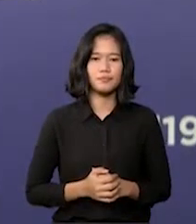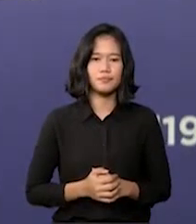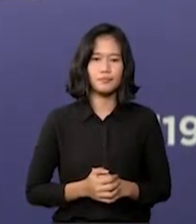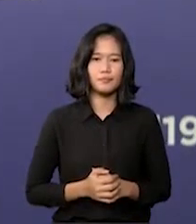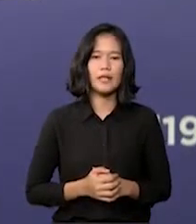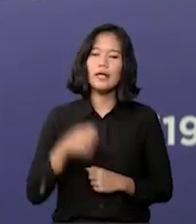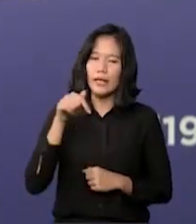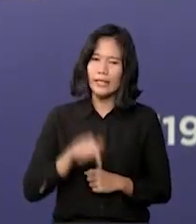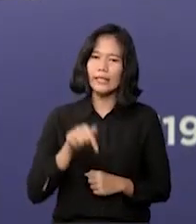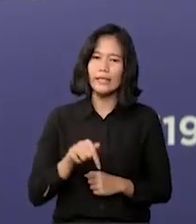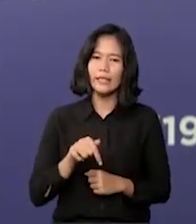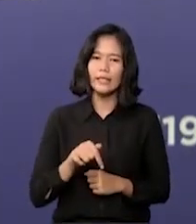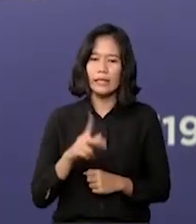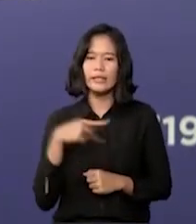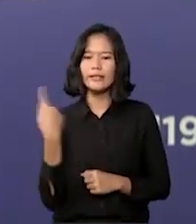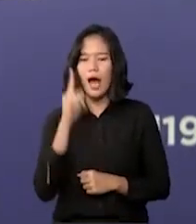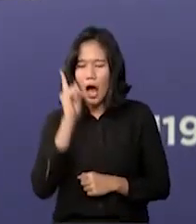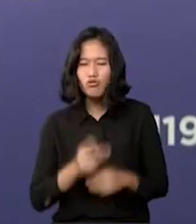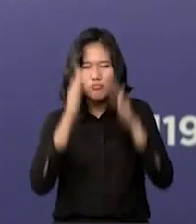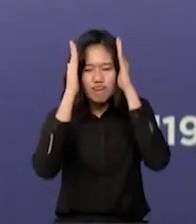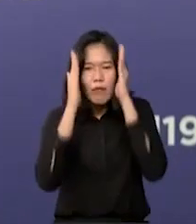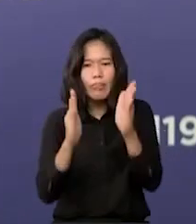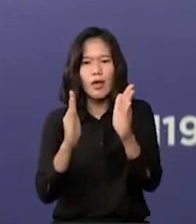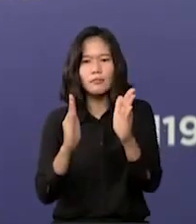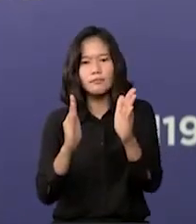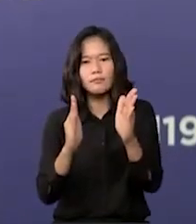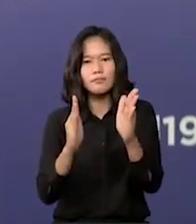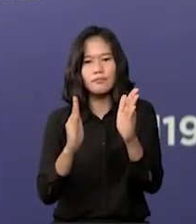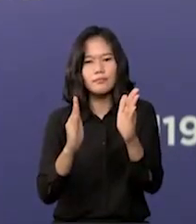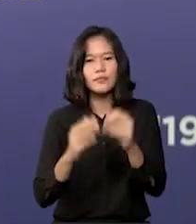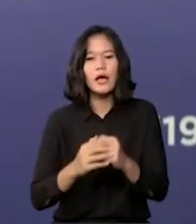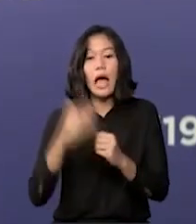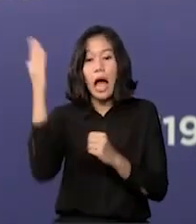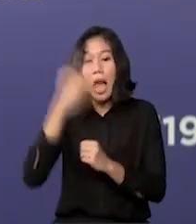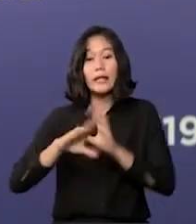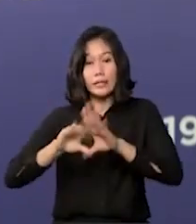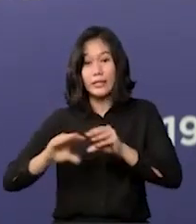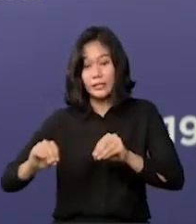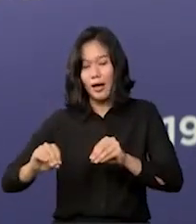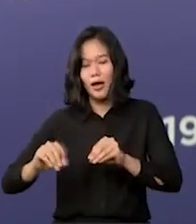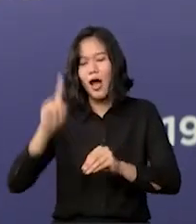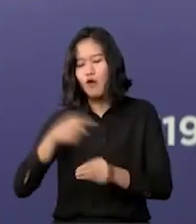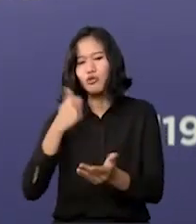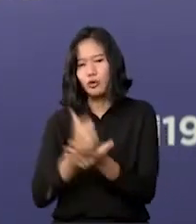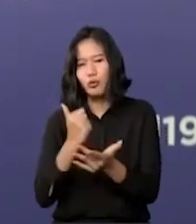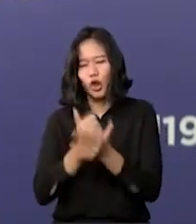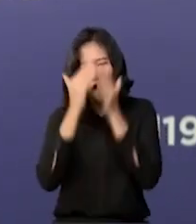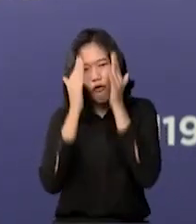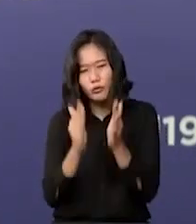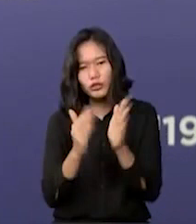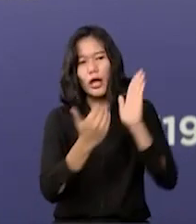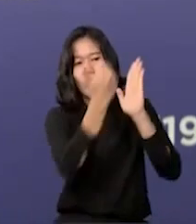Saudara-saudara, ini yang menjadi perhatian kita. Pada hari-hari kerja ini perhatikan betul